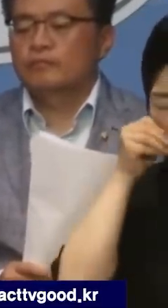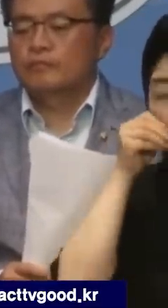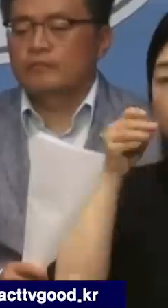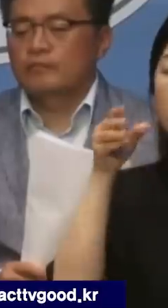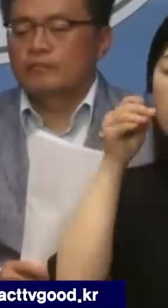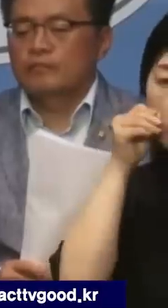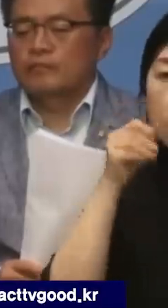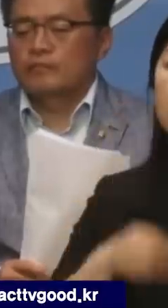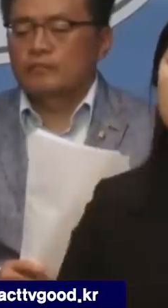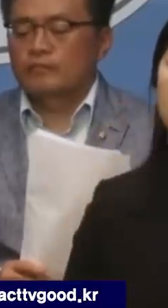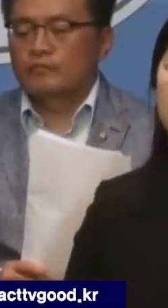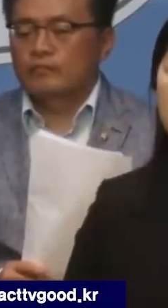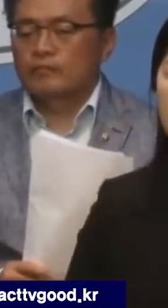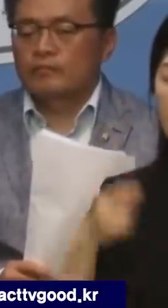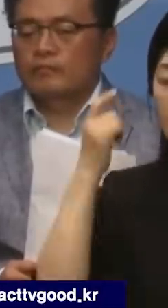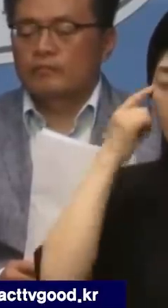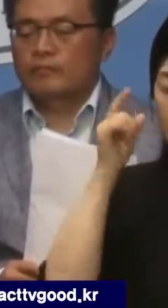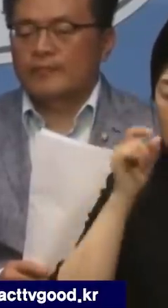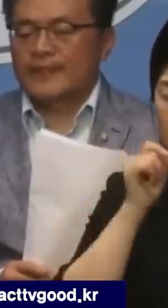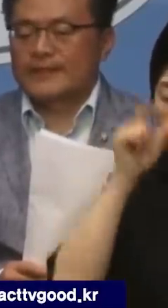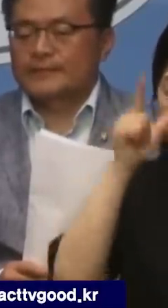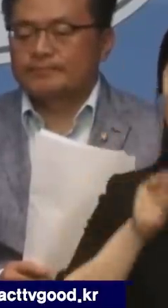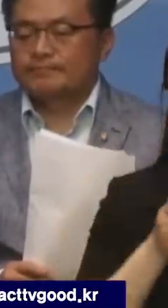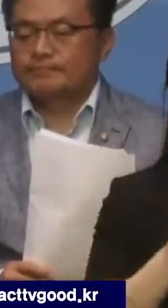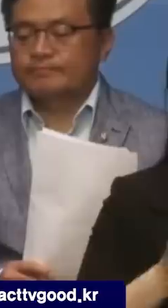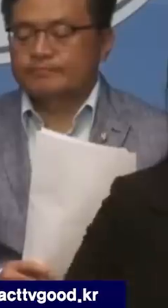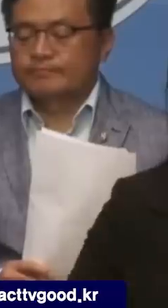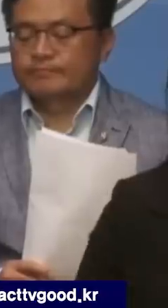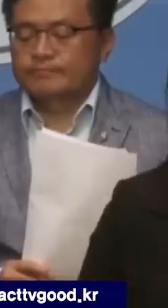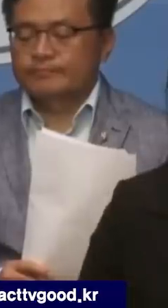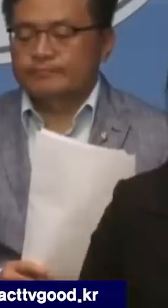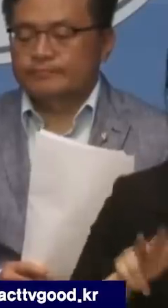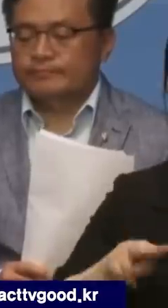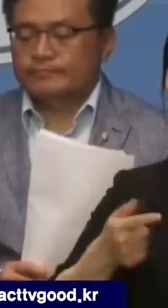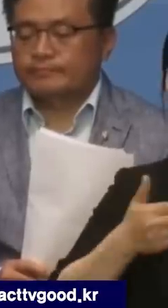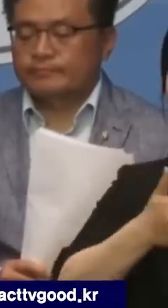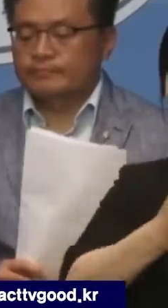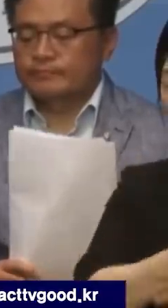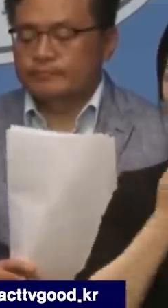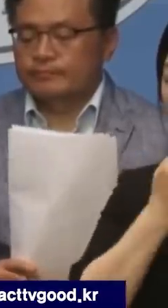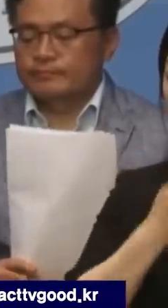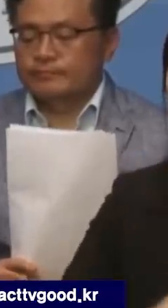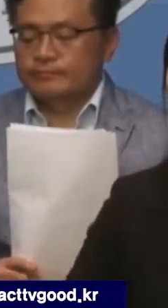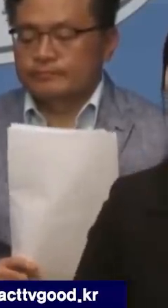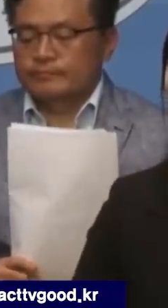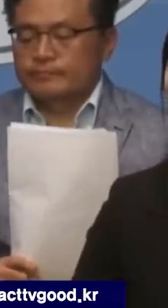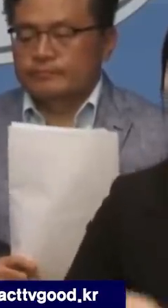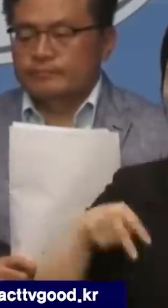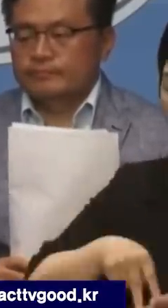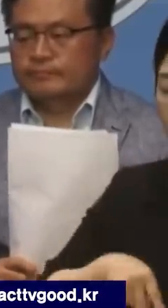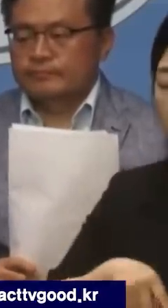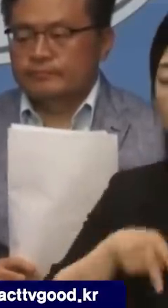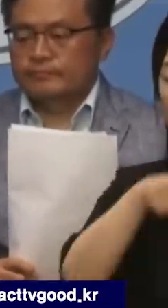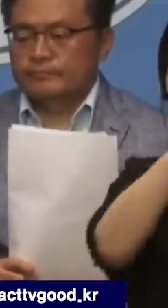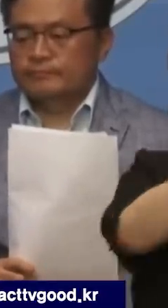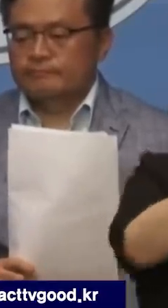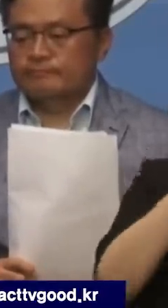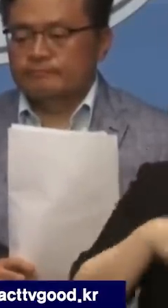좀 자각을 하고 지금이라도 안 늦었습니다. 입장 한번